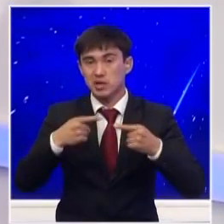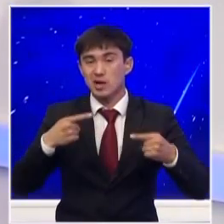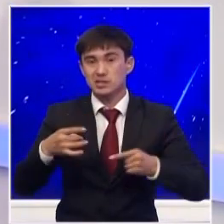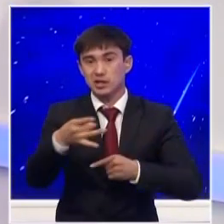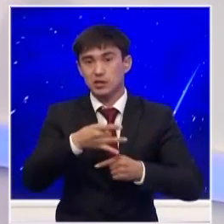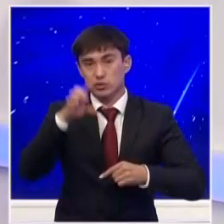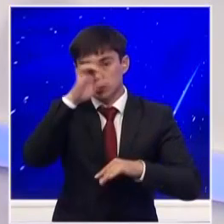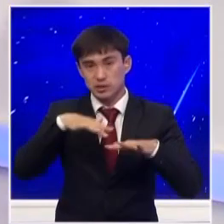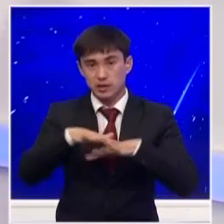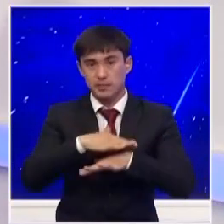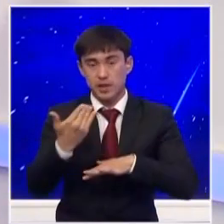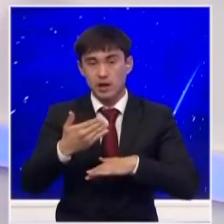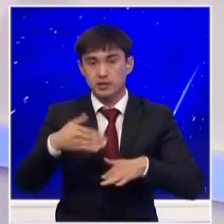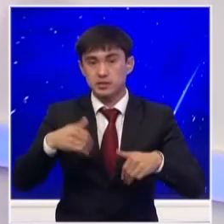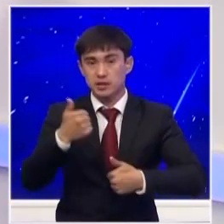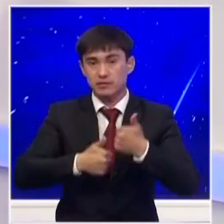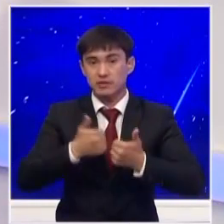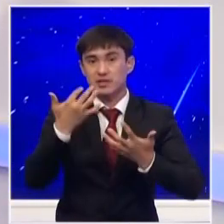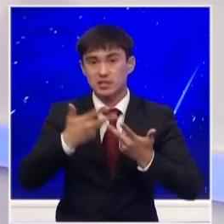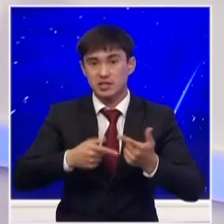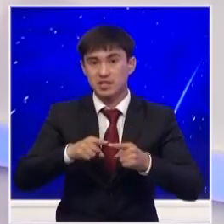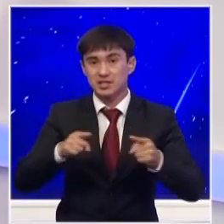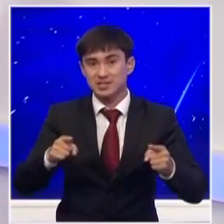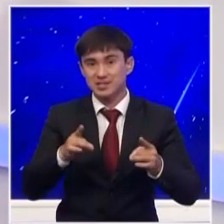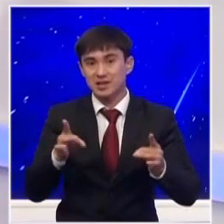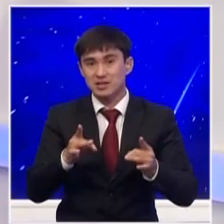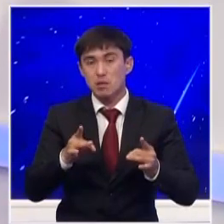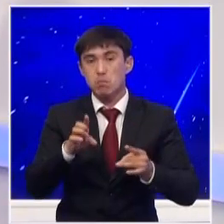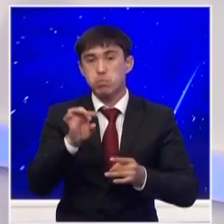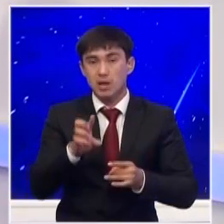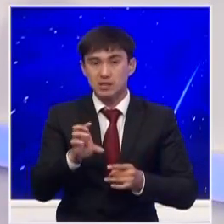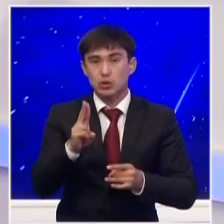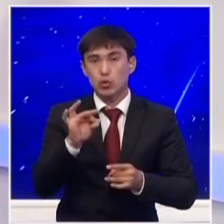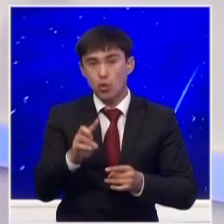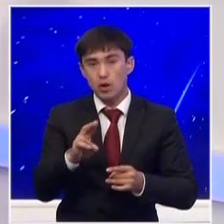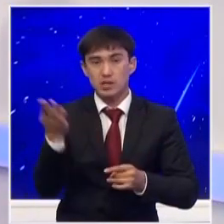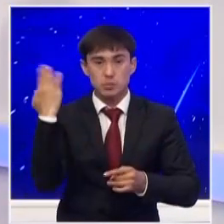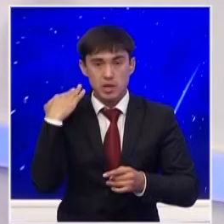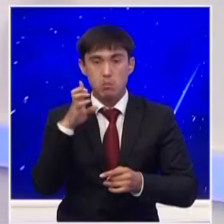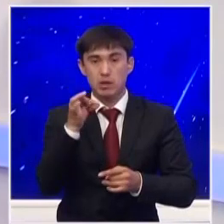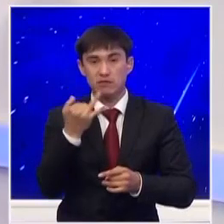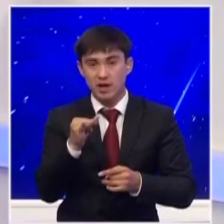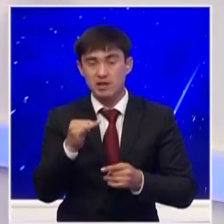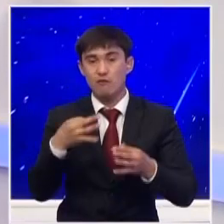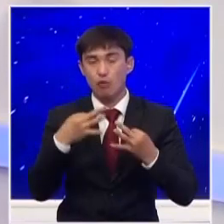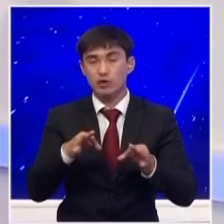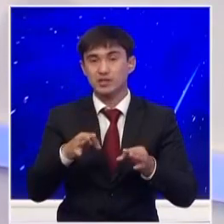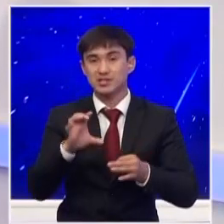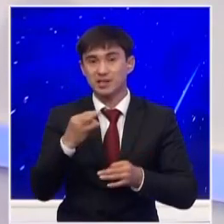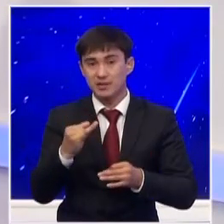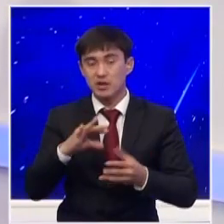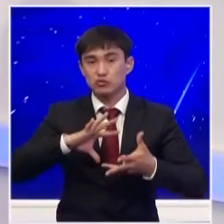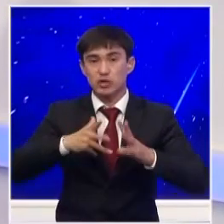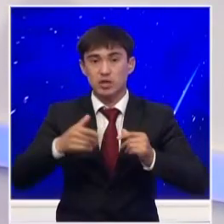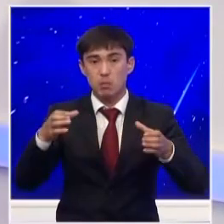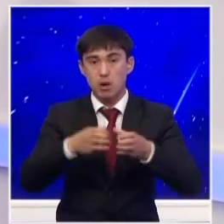из разных регионов страны. Они соревновались на нескольких дистанциях в стилях брас, кроль на спине, баттерфляй и вольный стиль. В результате